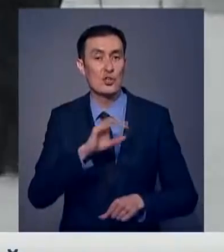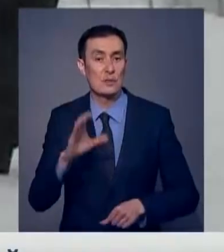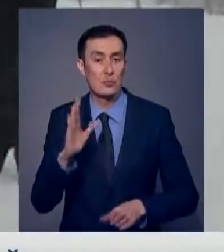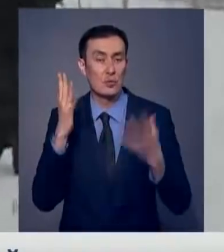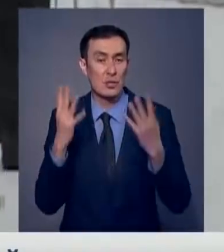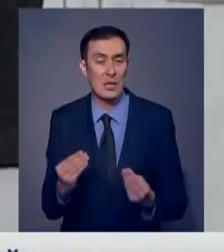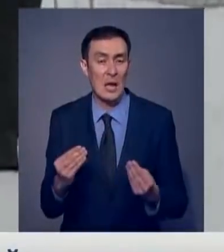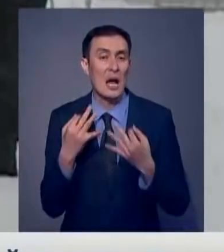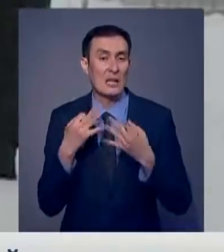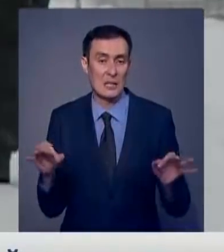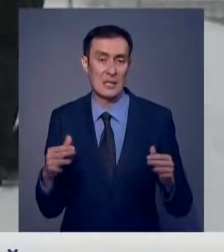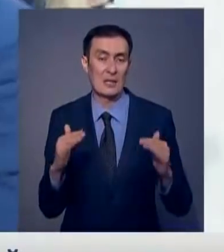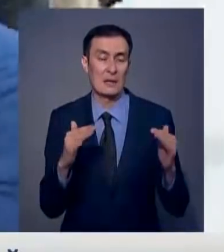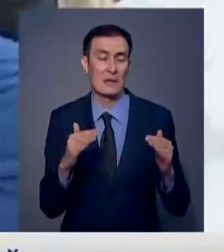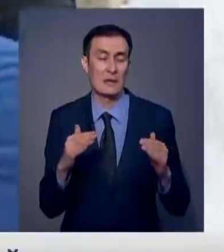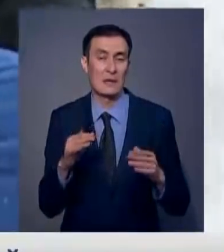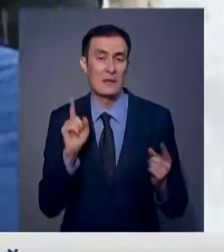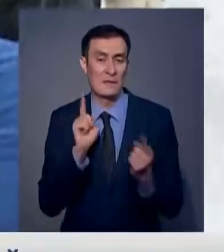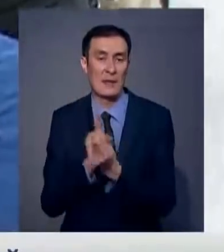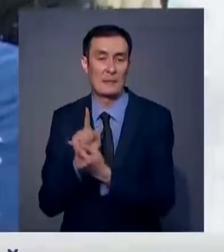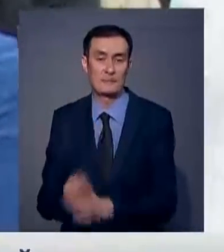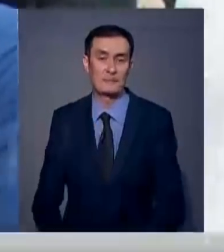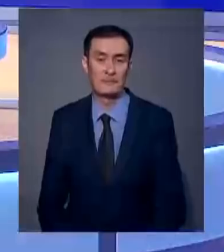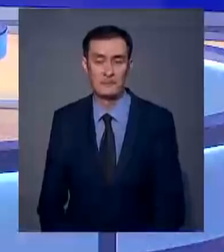дни открытых дверей.